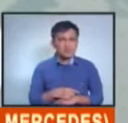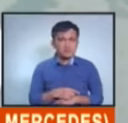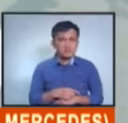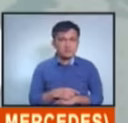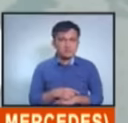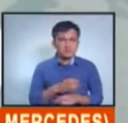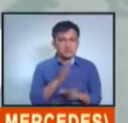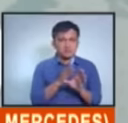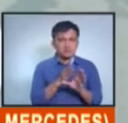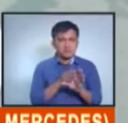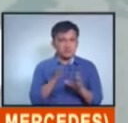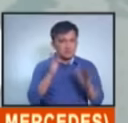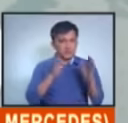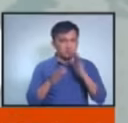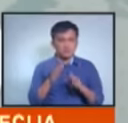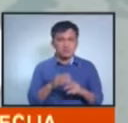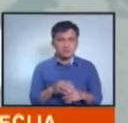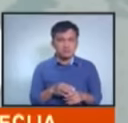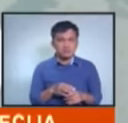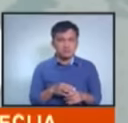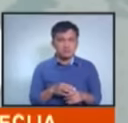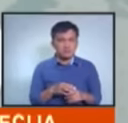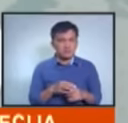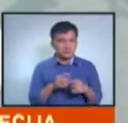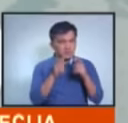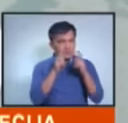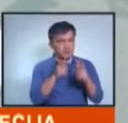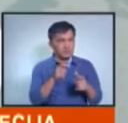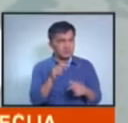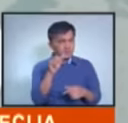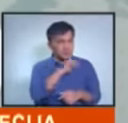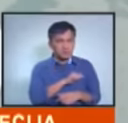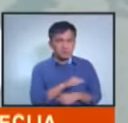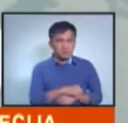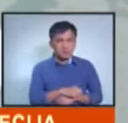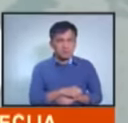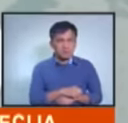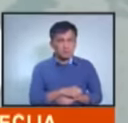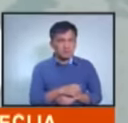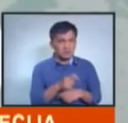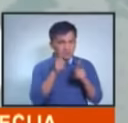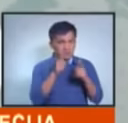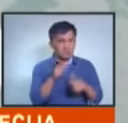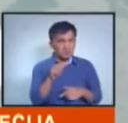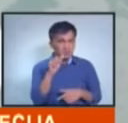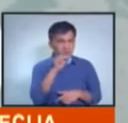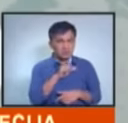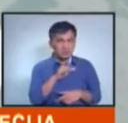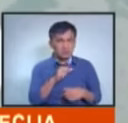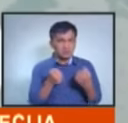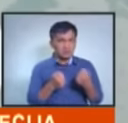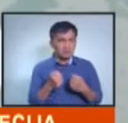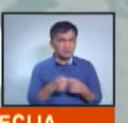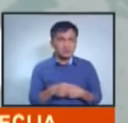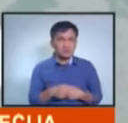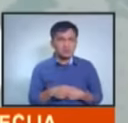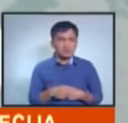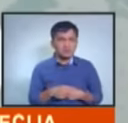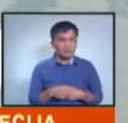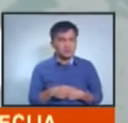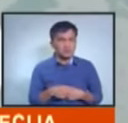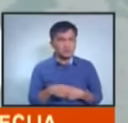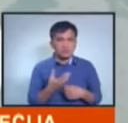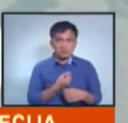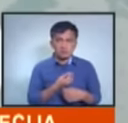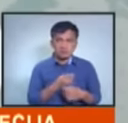he has a psychological problem. Ano sir? Para siyang lasing. Amuyin mo yung alak habang nagmumura siya. Ang nakakatakot po nito, doktor